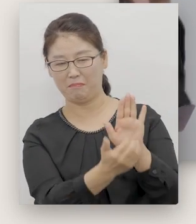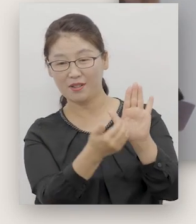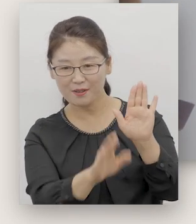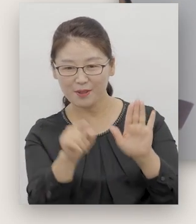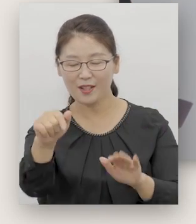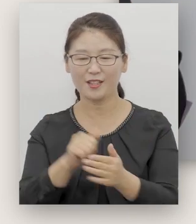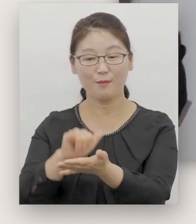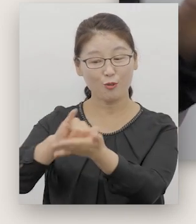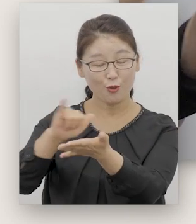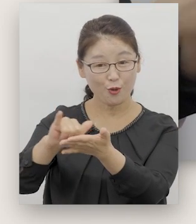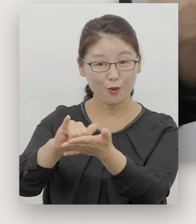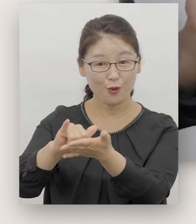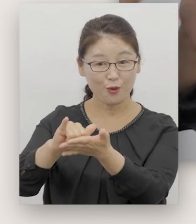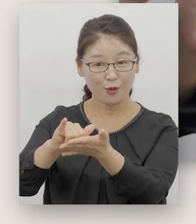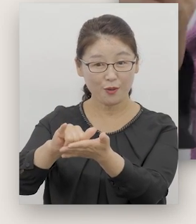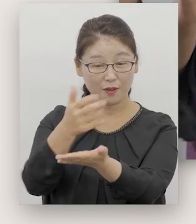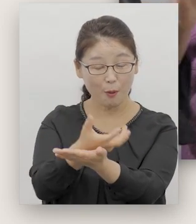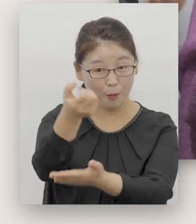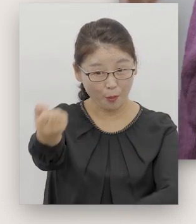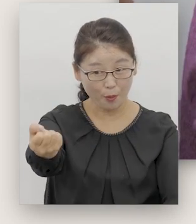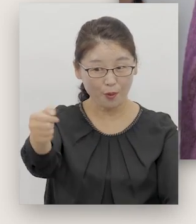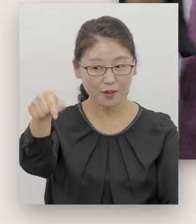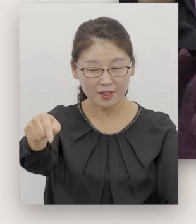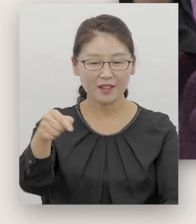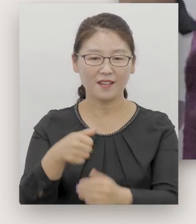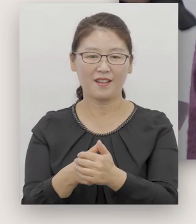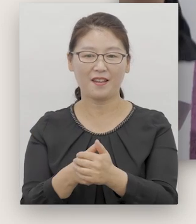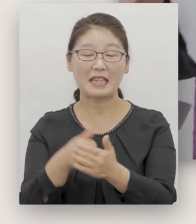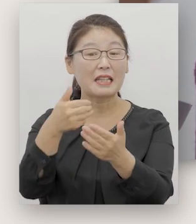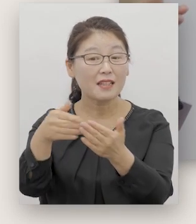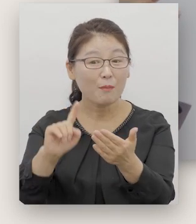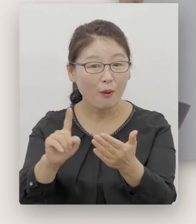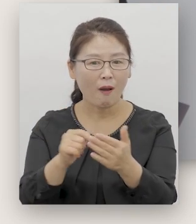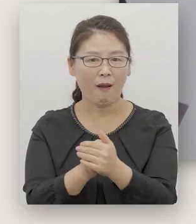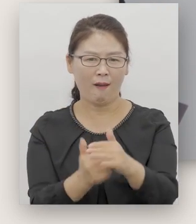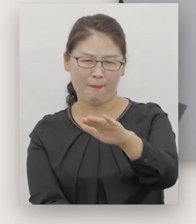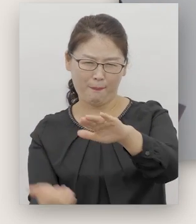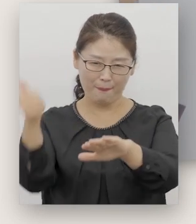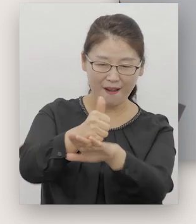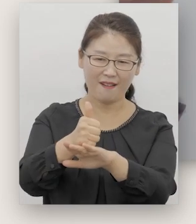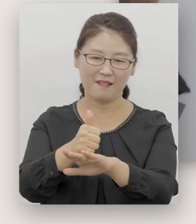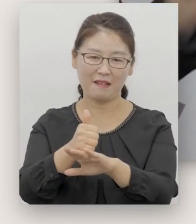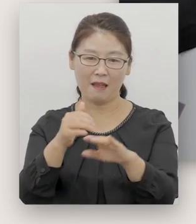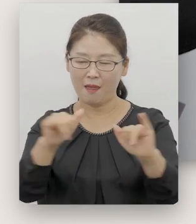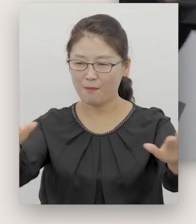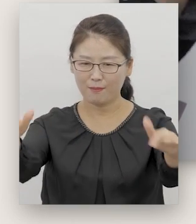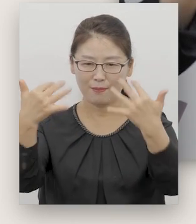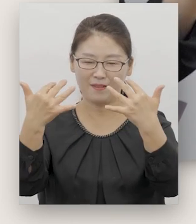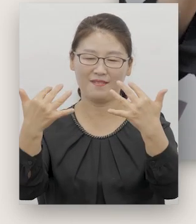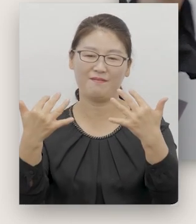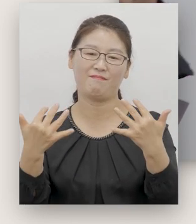작업은 성공적인 대논란을 일으키면서 많은 사람들의 주목을 받게 되고요.